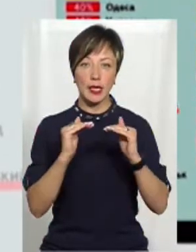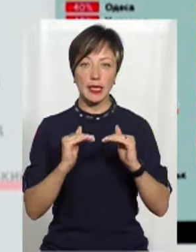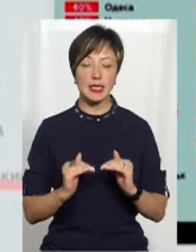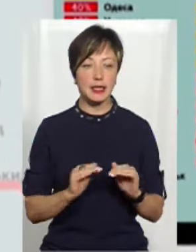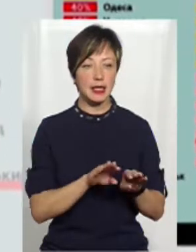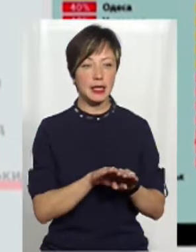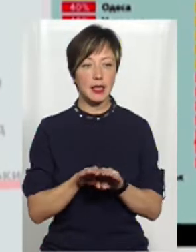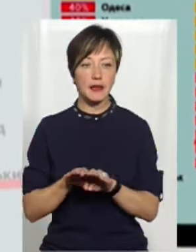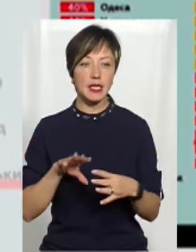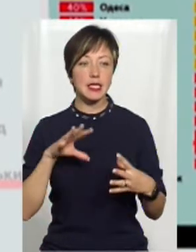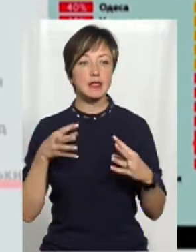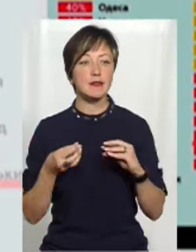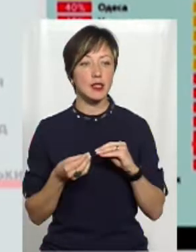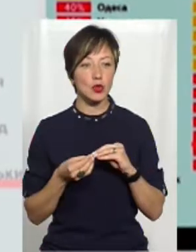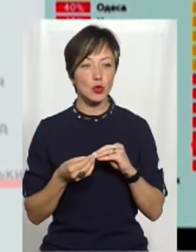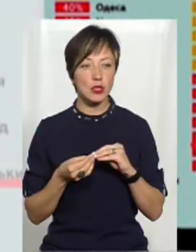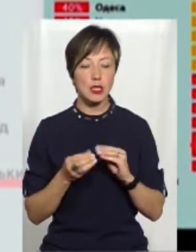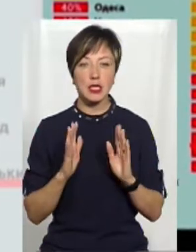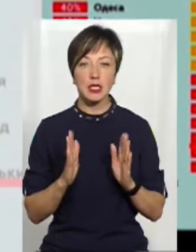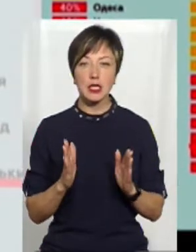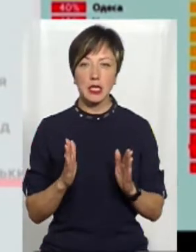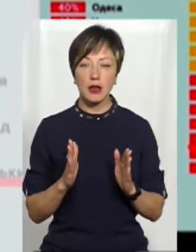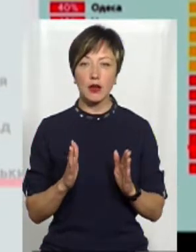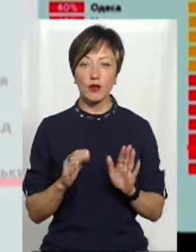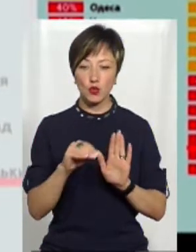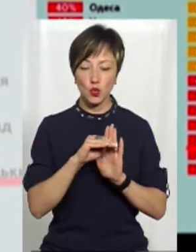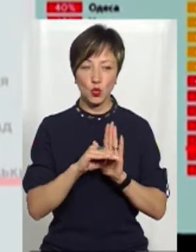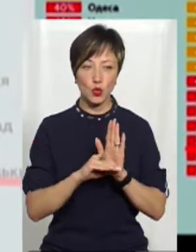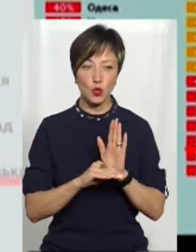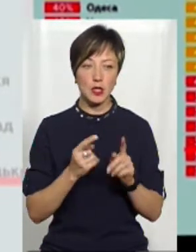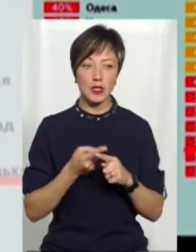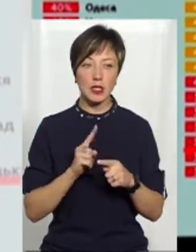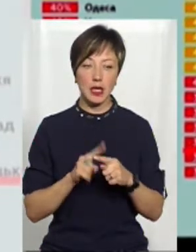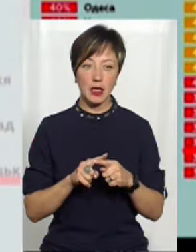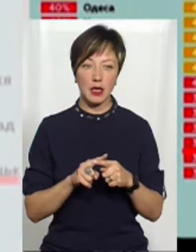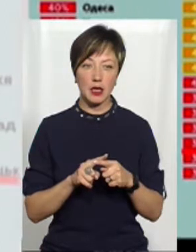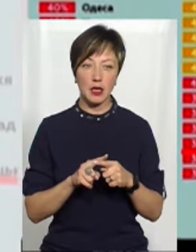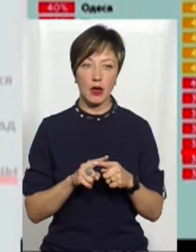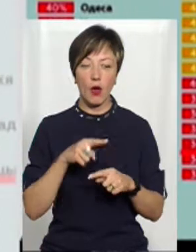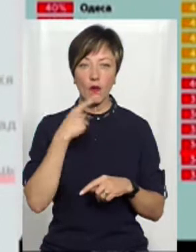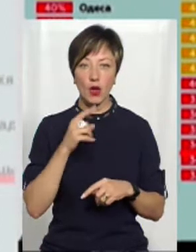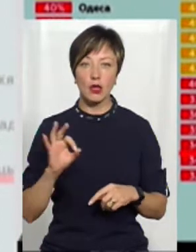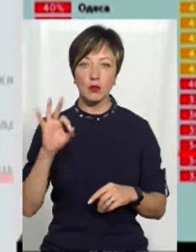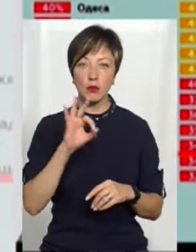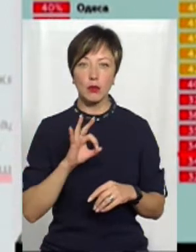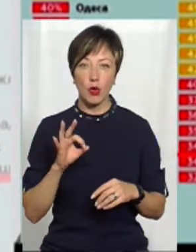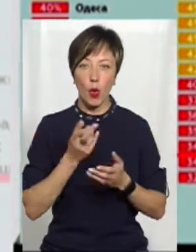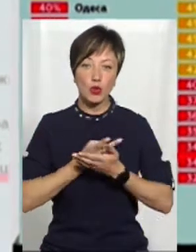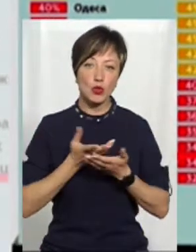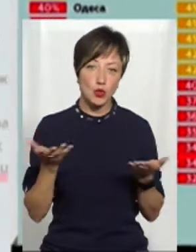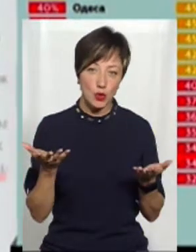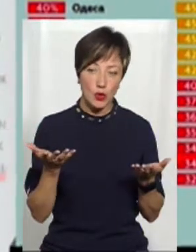рівень підзвітності. Всього лише 20, якщо в структурі цієї оцінки говорити про